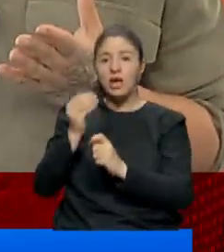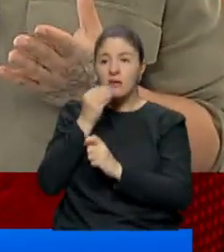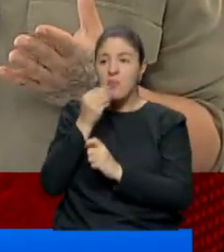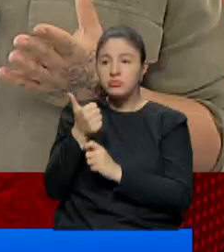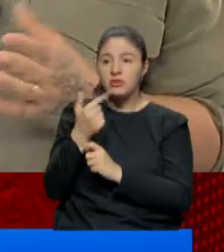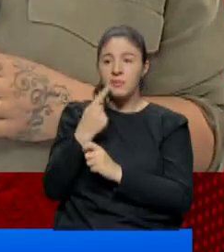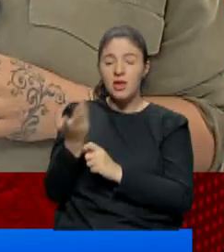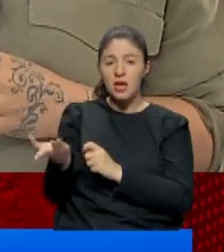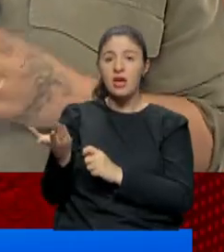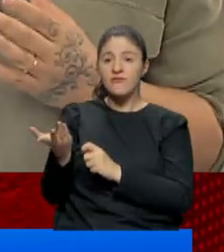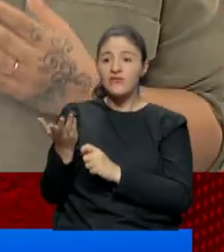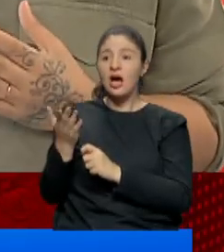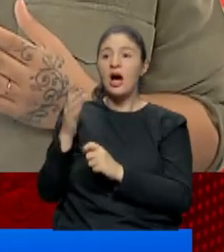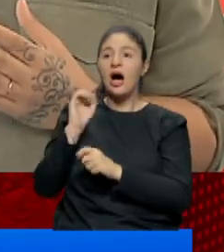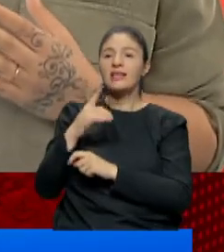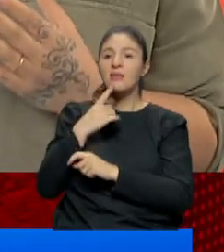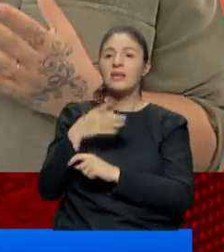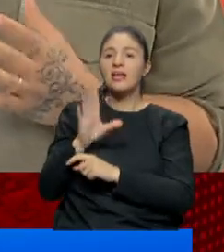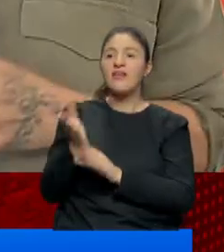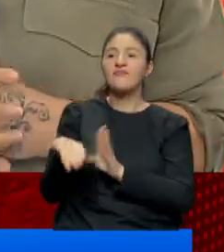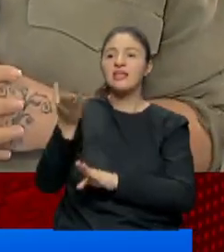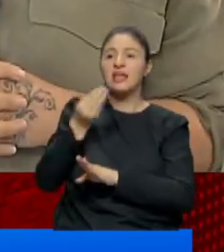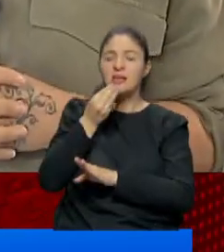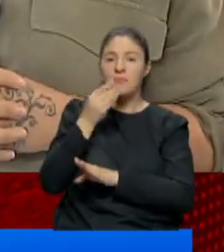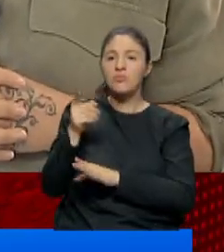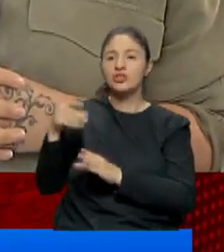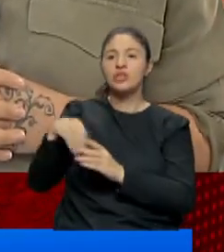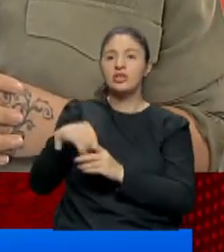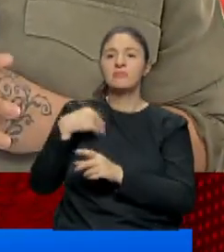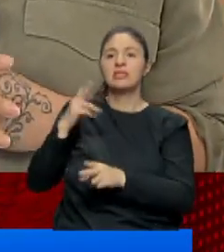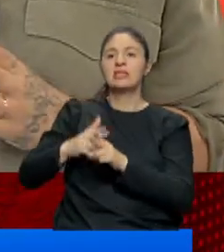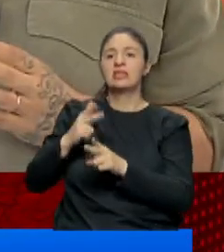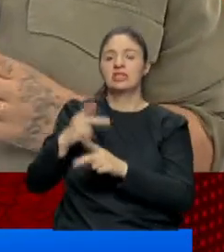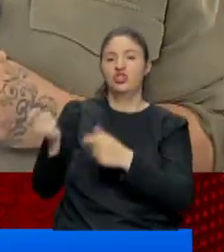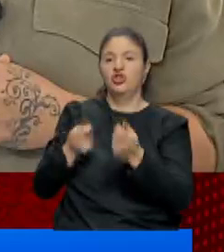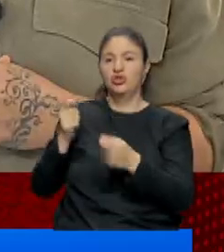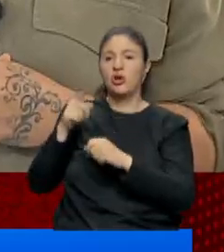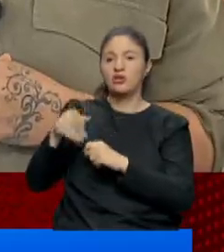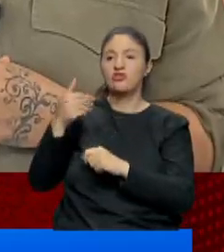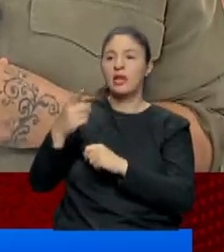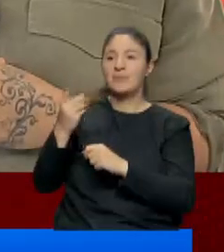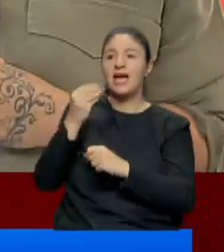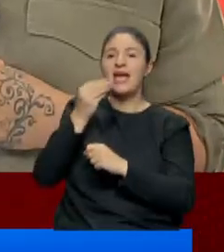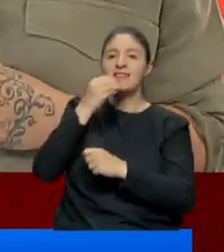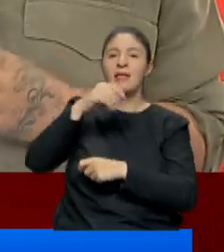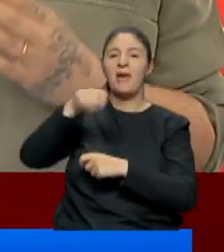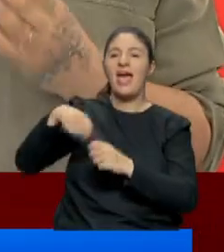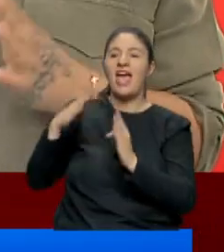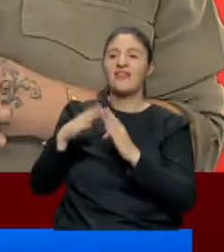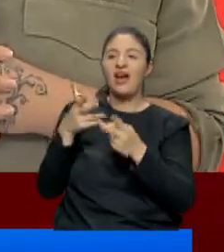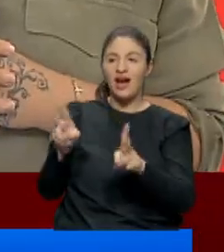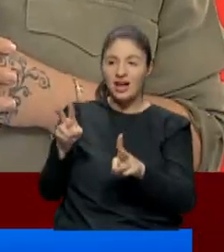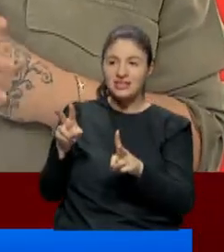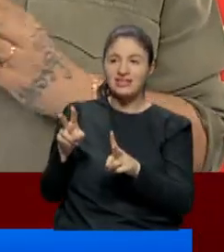kullanılabilecek atıklar ve asla artık demekle değil fazlagıda bunun için gene bir hızlı hareket ettik Ve ondan sonra bir aşırı plan bir